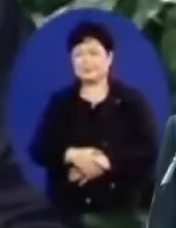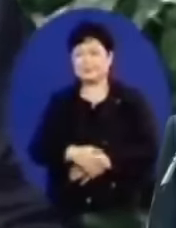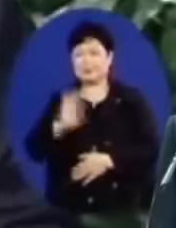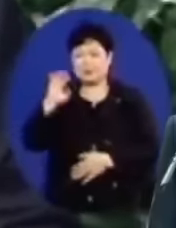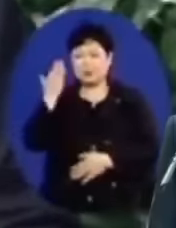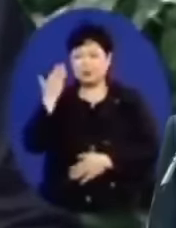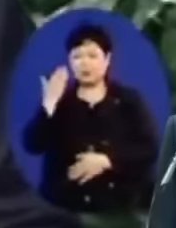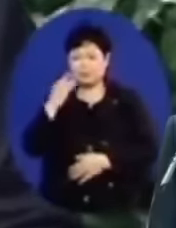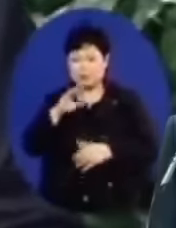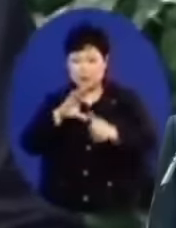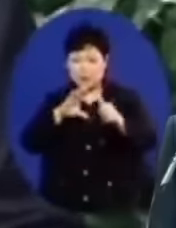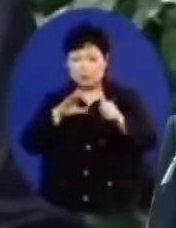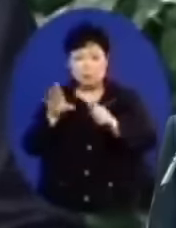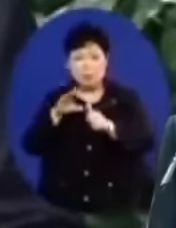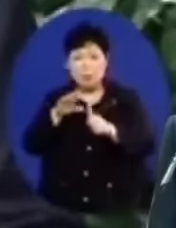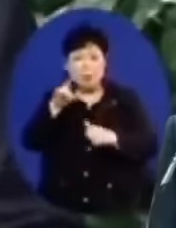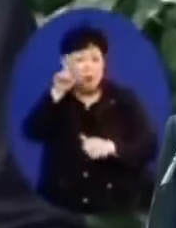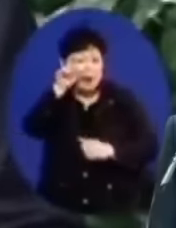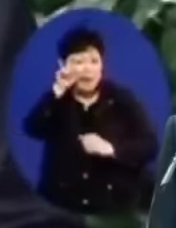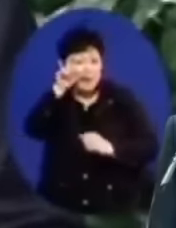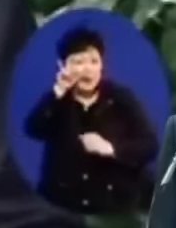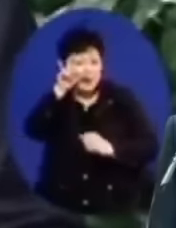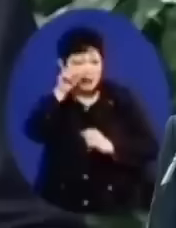요새는 뭐 카메라도